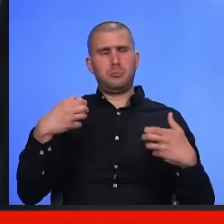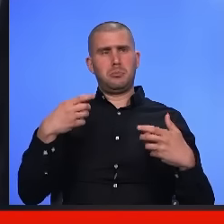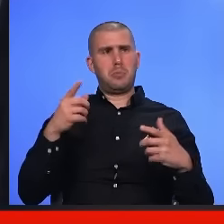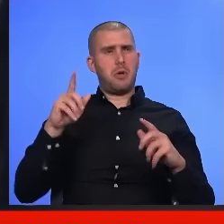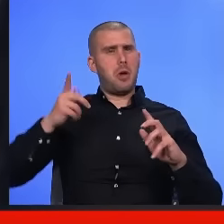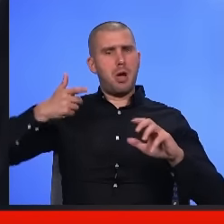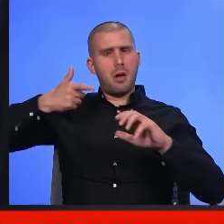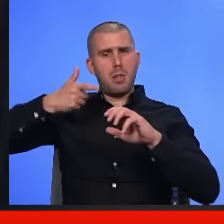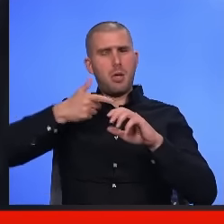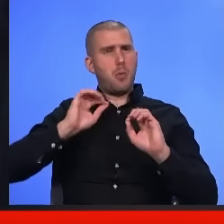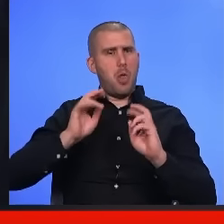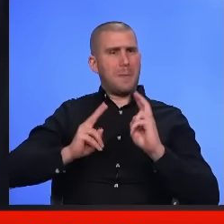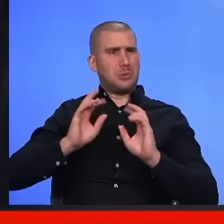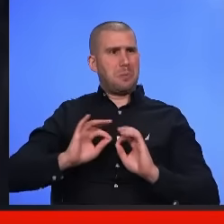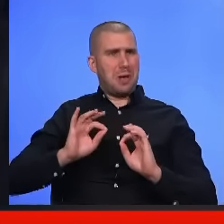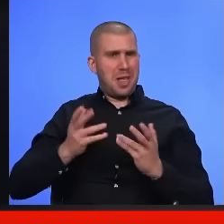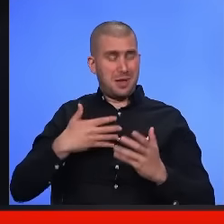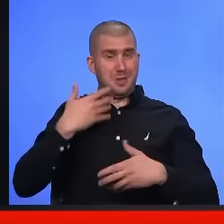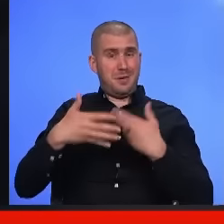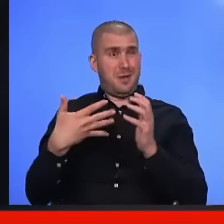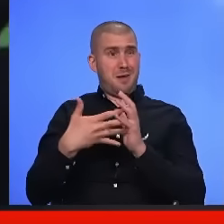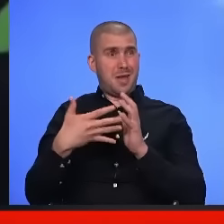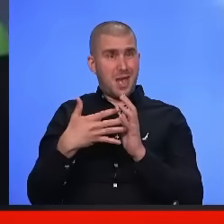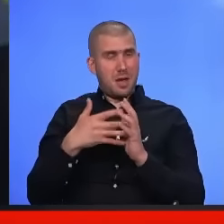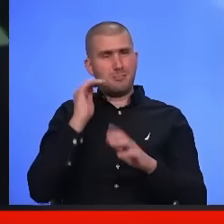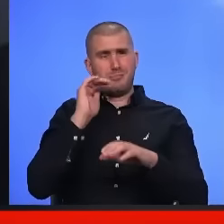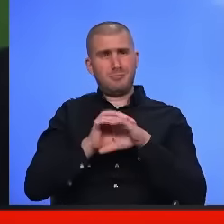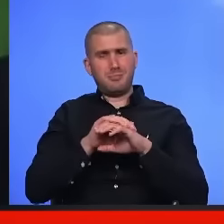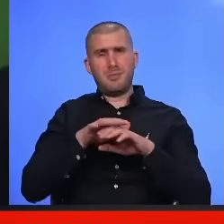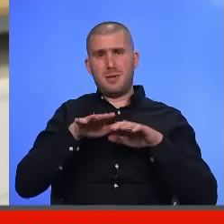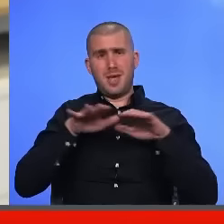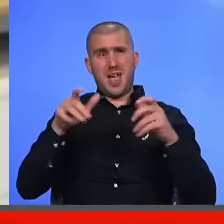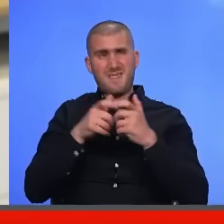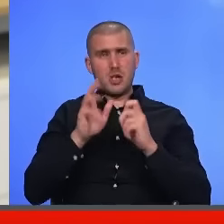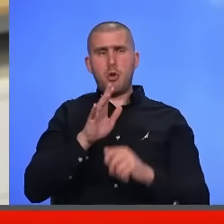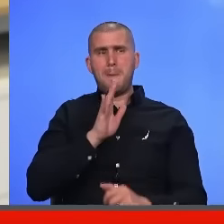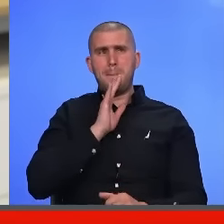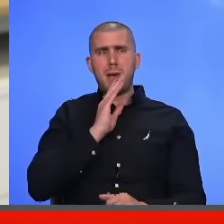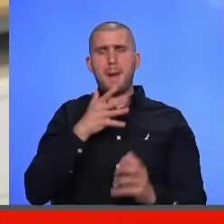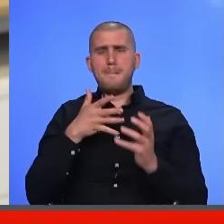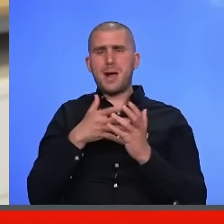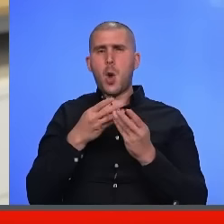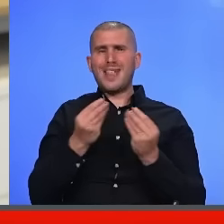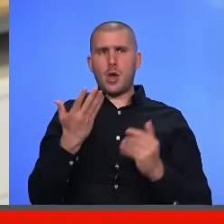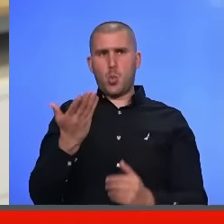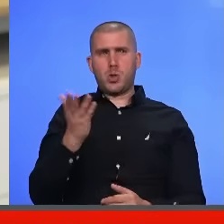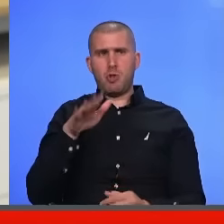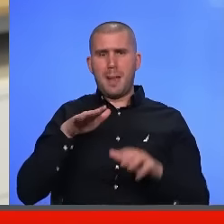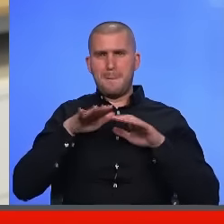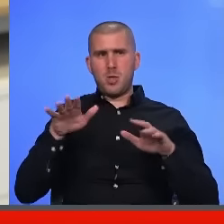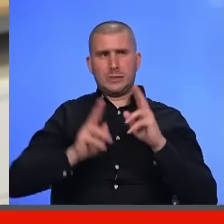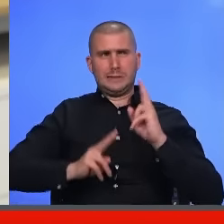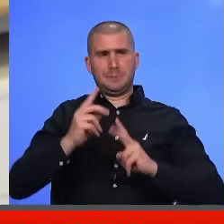הותקנו בשלב היצור. והמשך החקירה העלה שלבואינג יש בעיה בבקרת האיכות על המטוסים שהיא